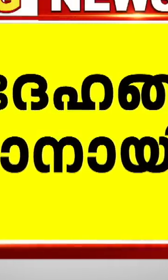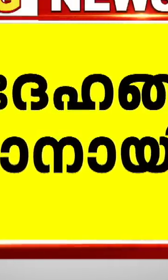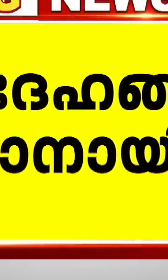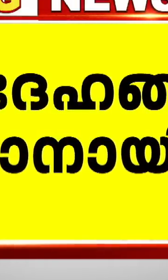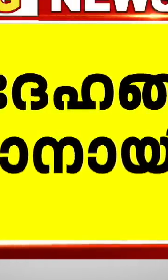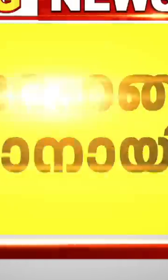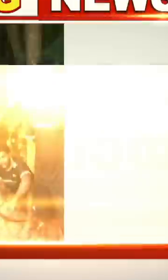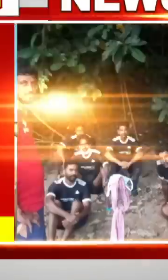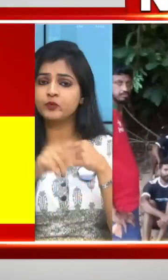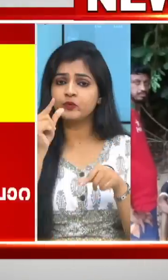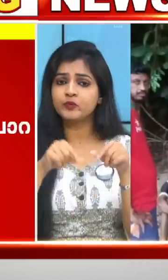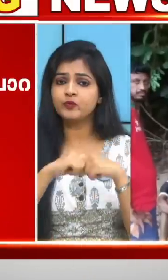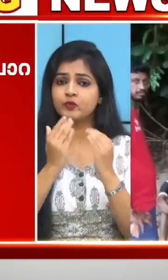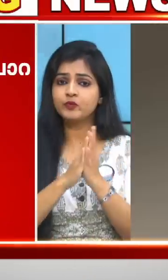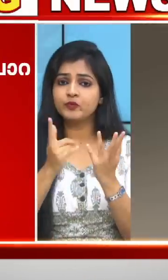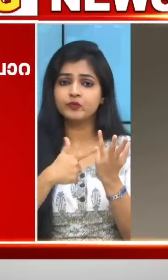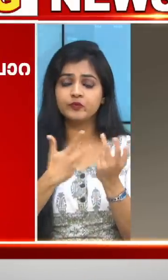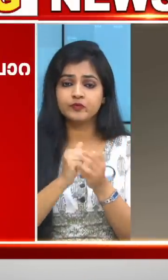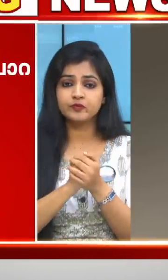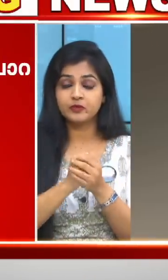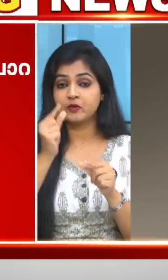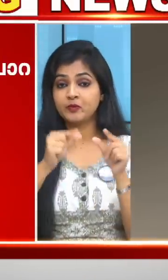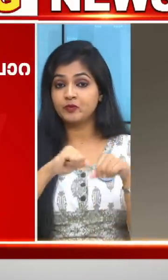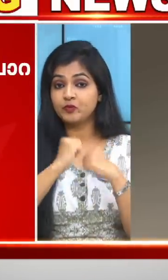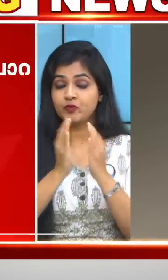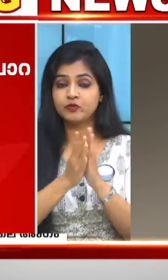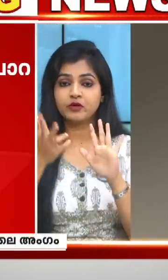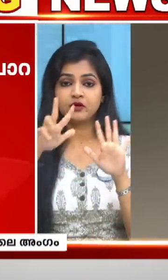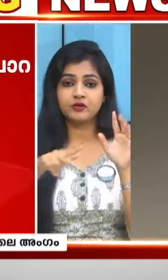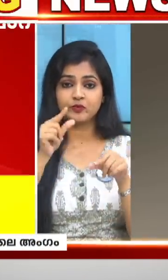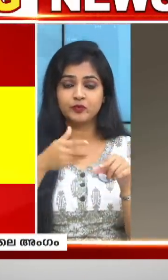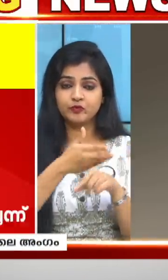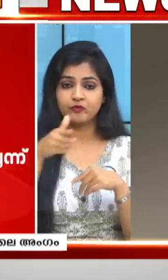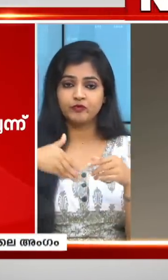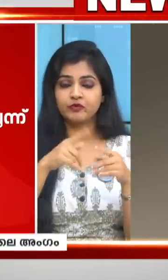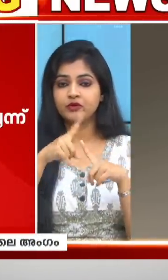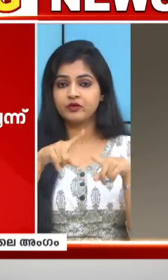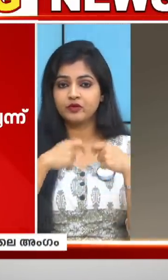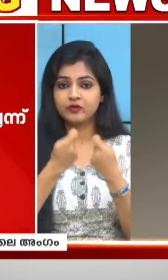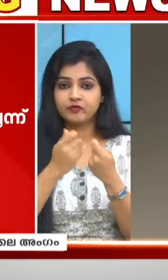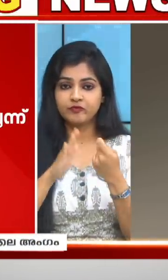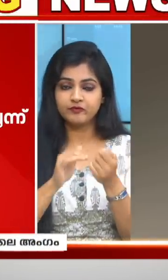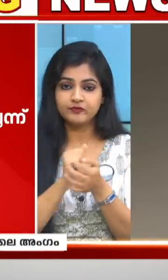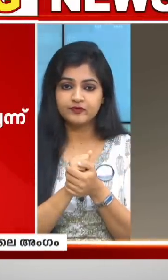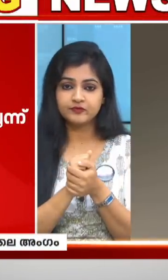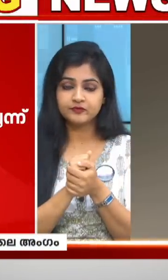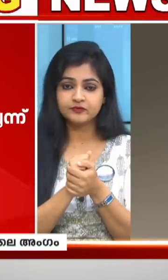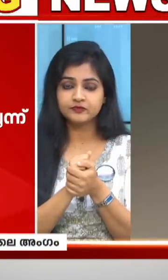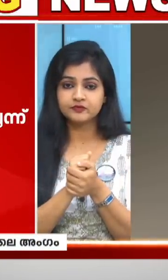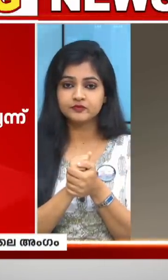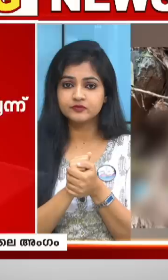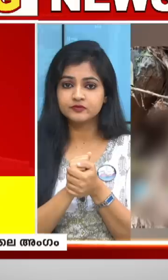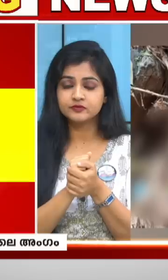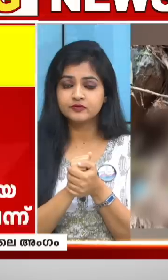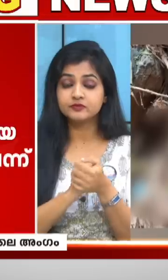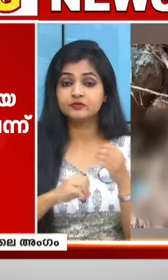അത്? ഞങ്ങള് 8 പേര്, ചാമ്പ്യൻസ് ക്ലബ്ബ് റിപ്പണ്ട് പിന്നെ STBന്റെ കുറച്ച് ആൾക്കാരെ ഉള്ളത്. 8 പേരുണ്ട്.